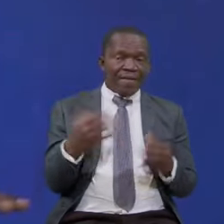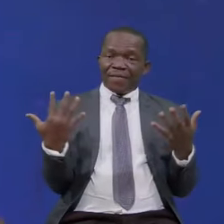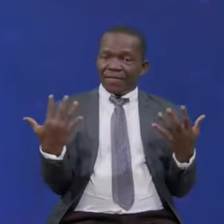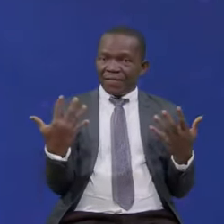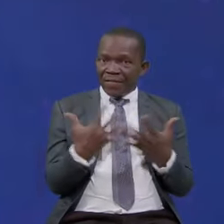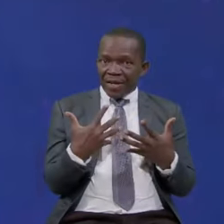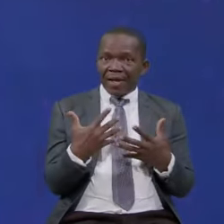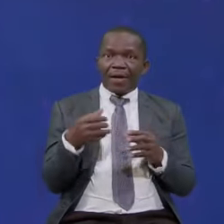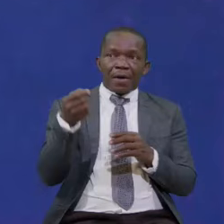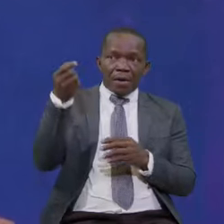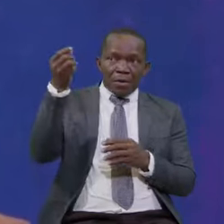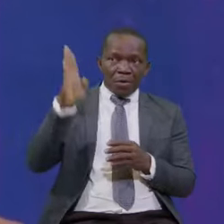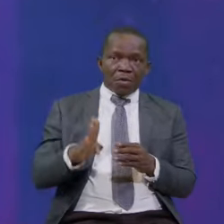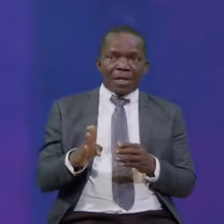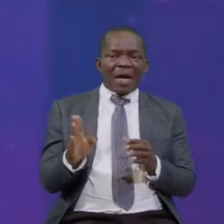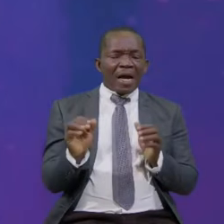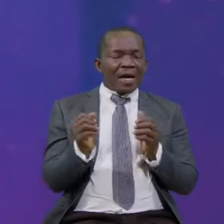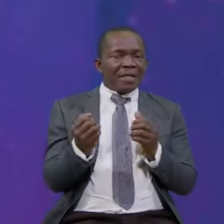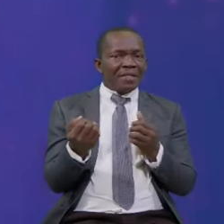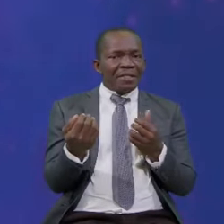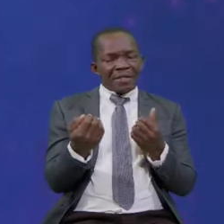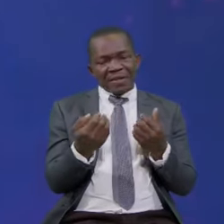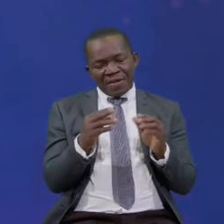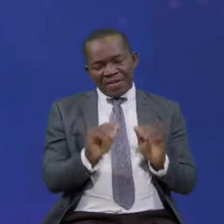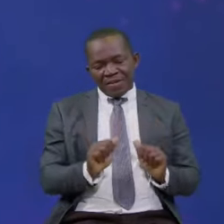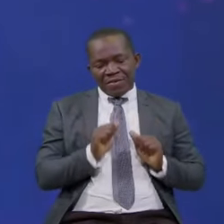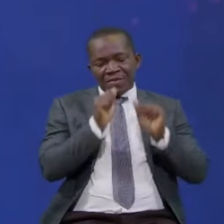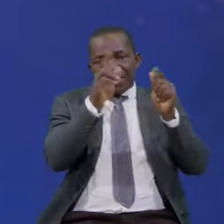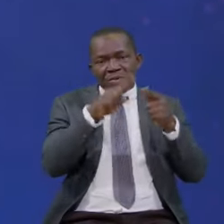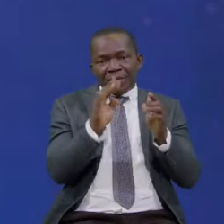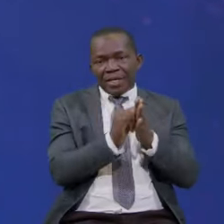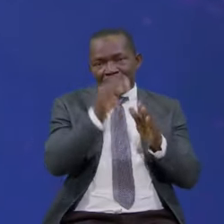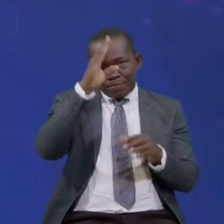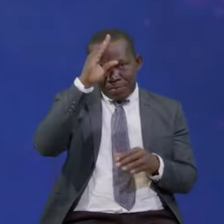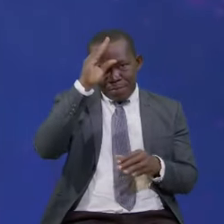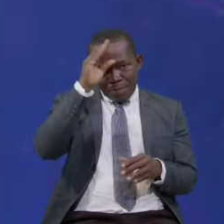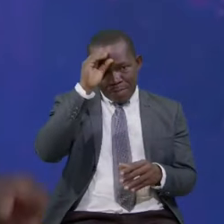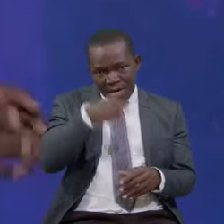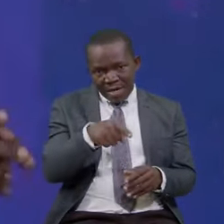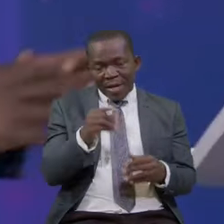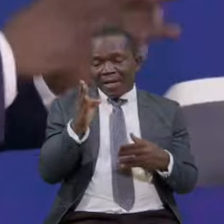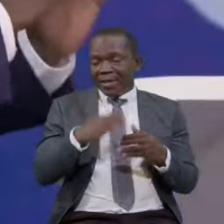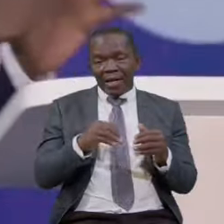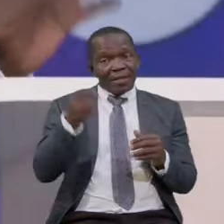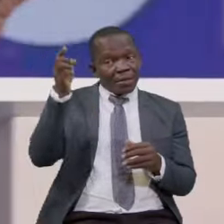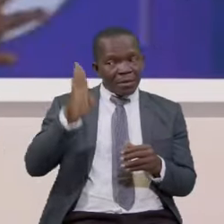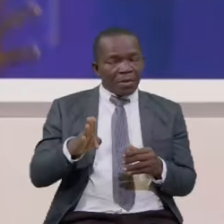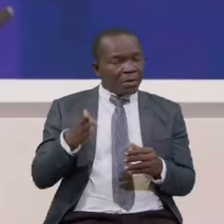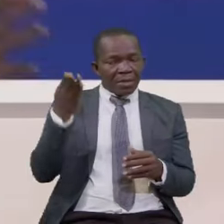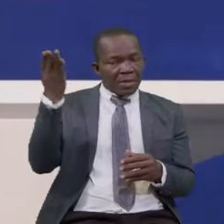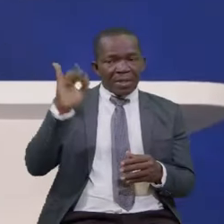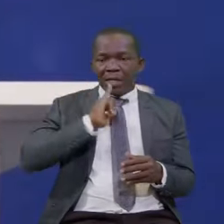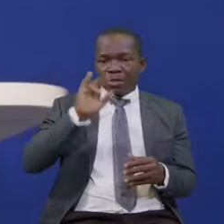Christ et plus que même il se soumettent à l'inspiration du Saint-Esprit il y a plus de grâce là-bas cet